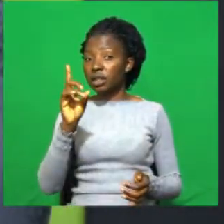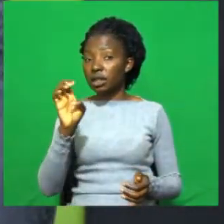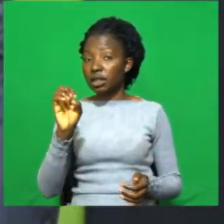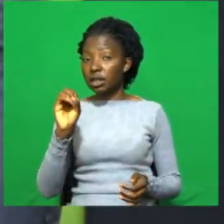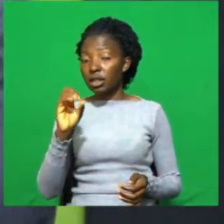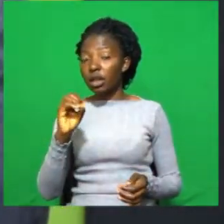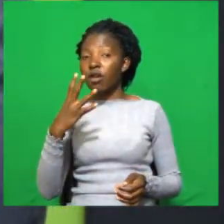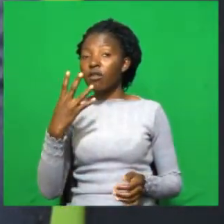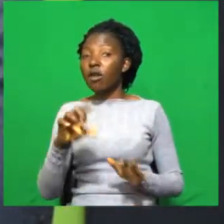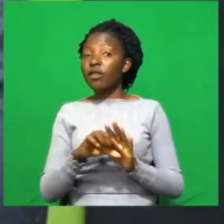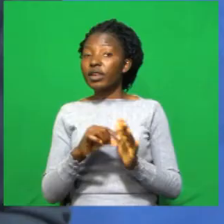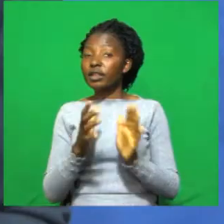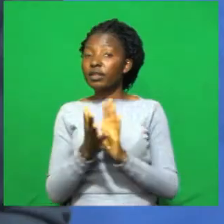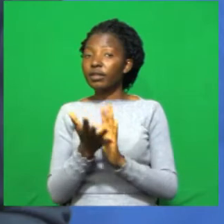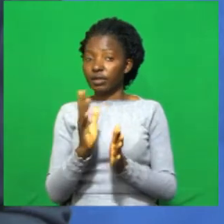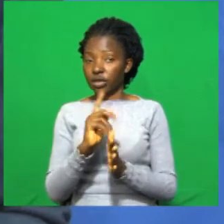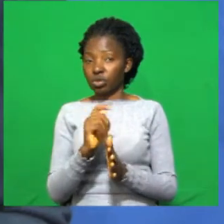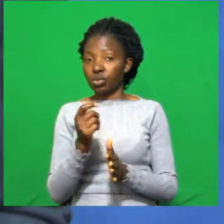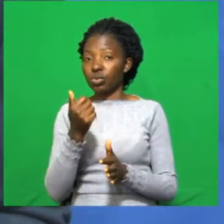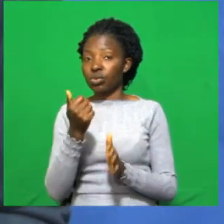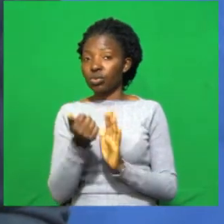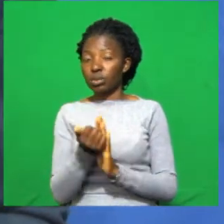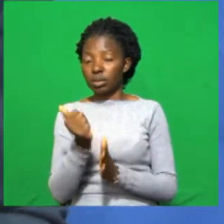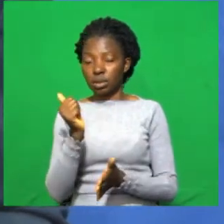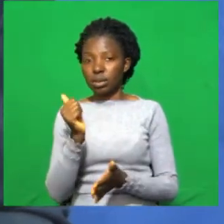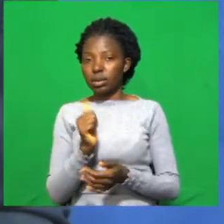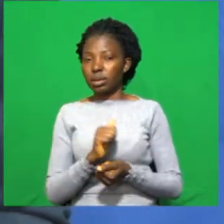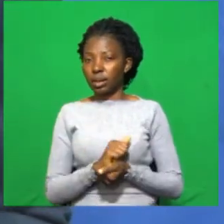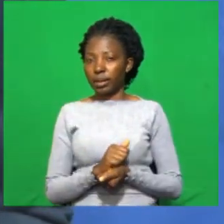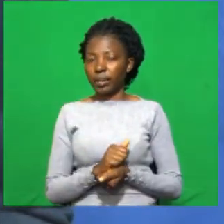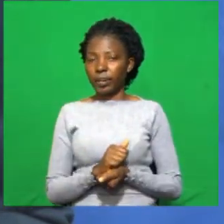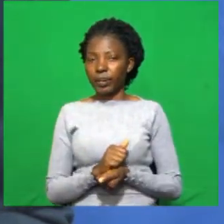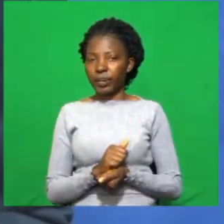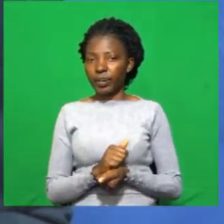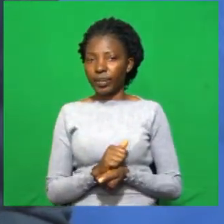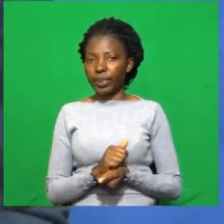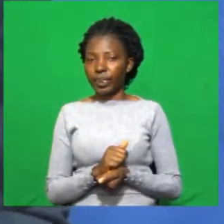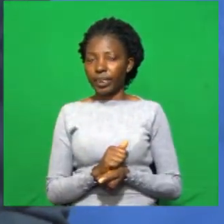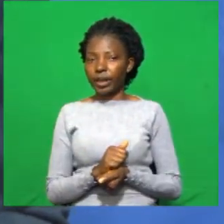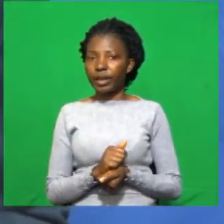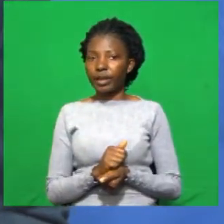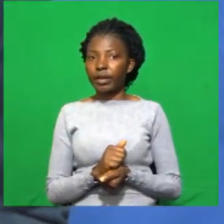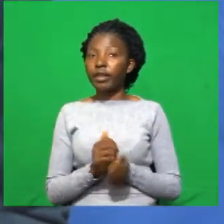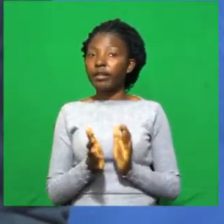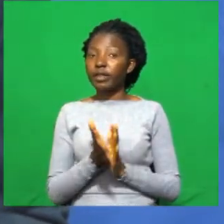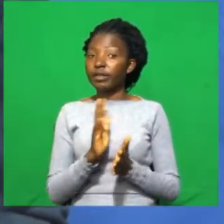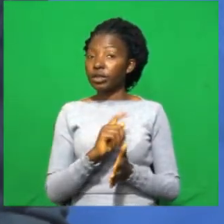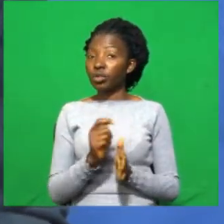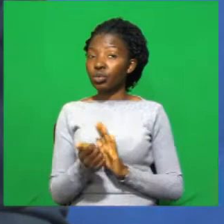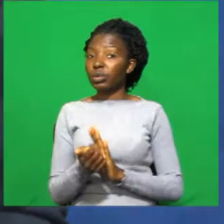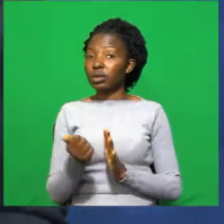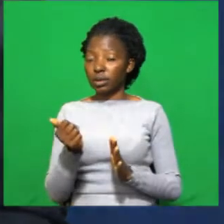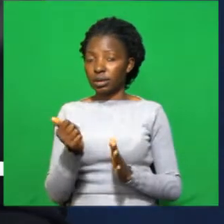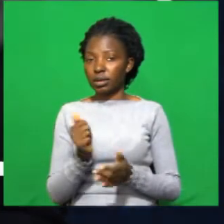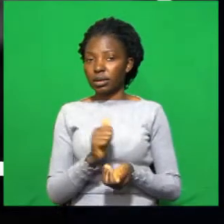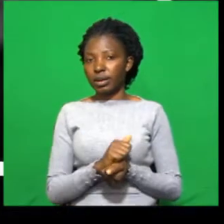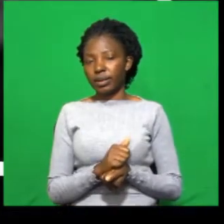verse 15 na16. 1 vaTesalonika chapter 4 verse 15